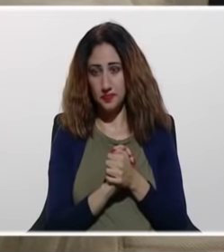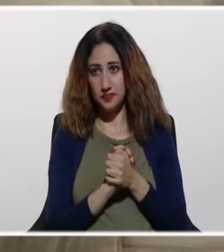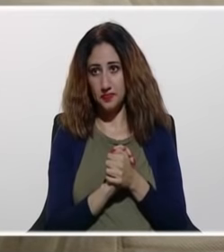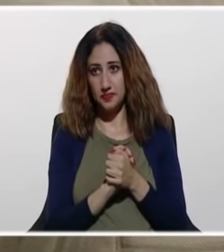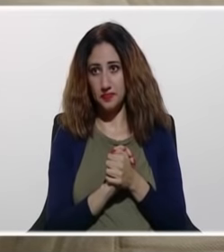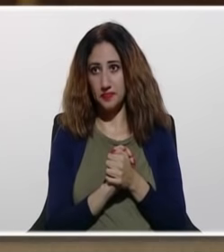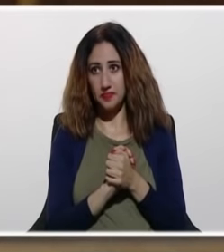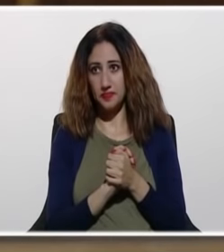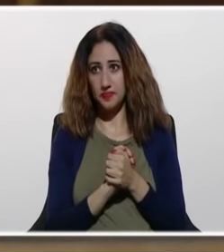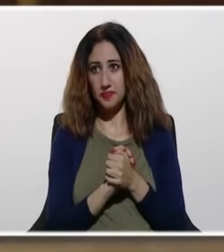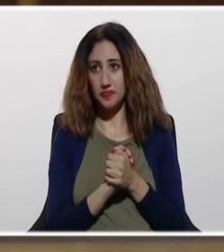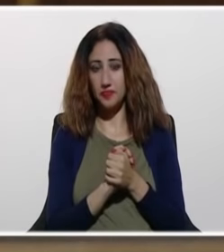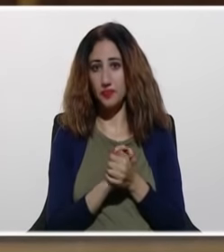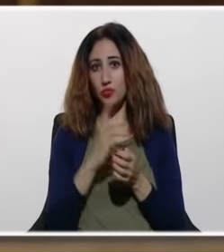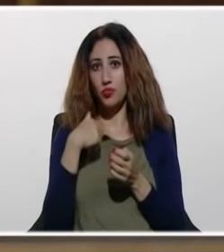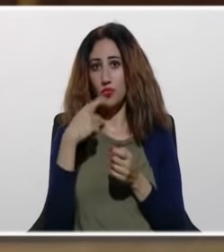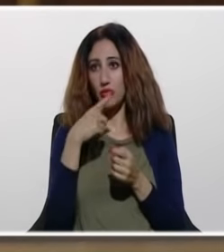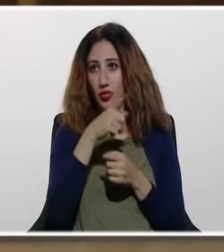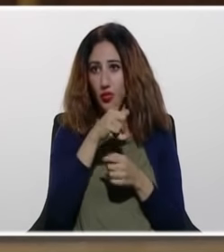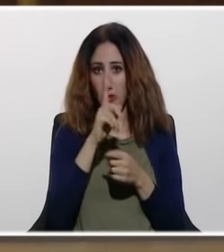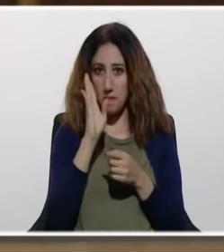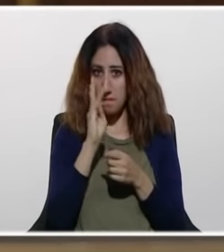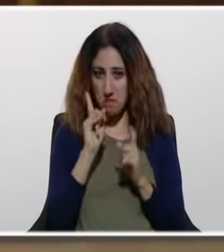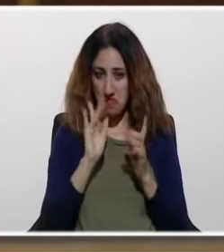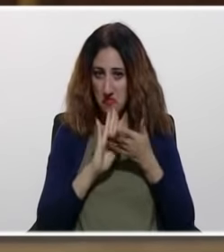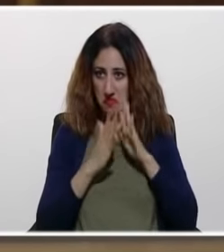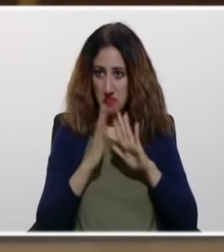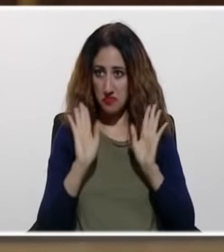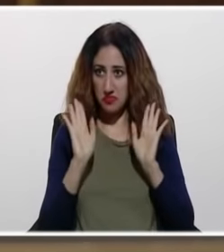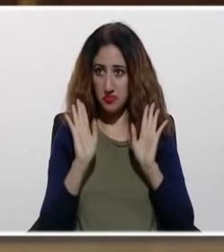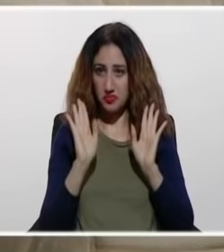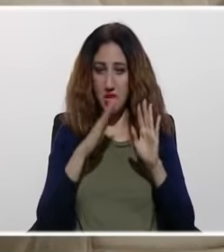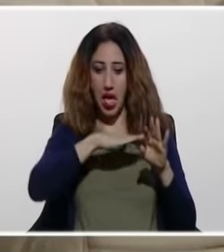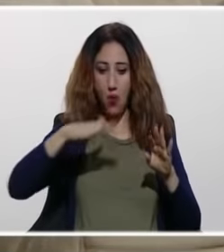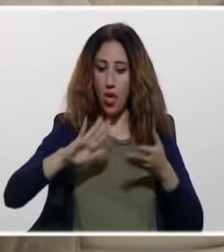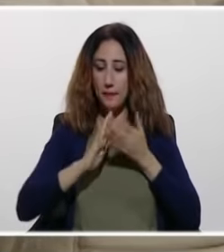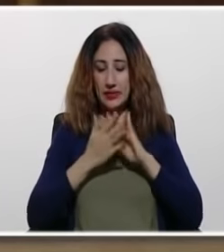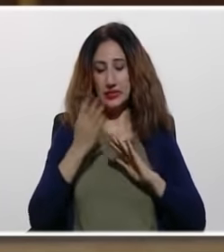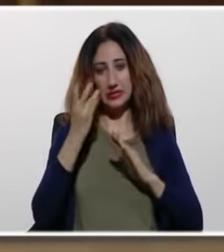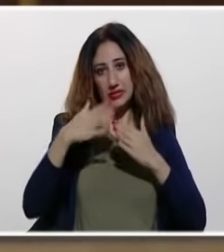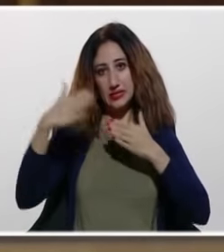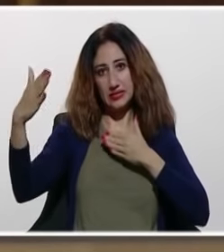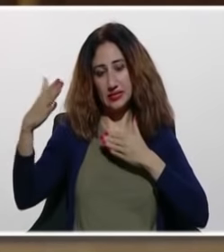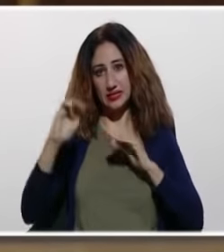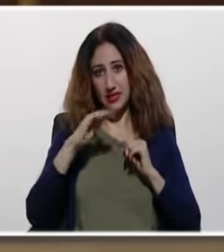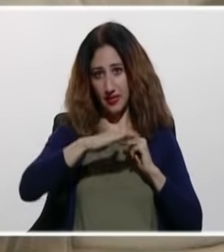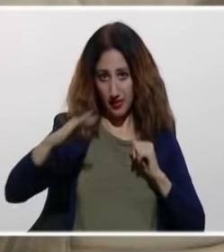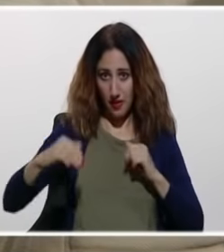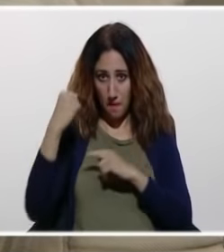واحد بي يعني أنا فهمت حضرتك مش مرتبطة حاليا، مظبوط؟ لا، الأولاد عايشين معاكي، في حد منهم زي كده